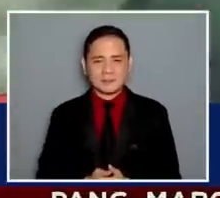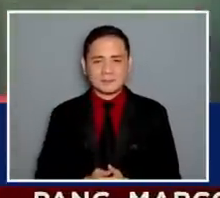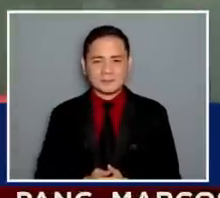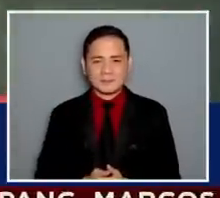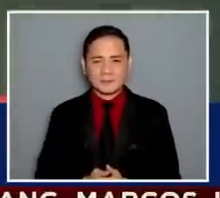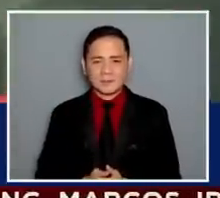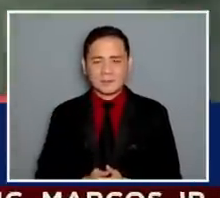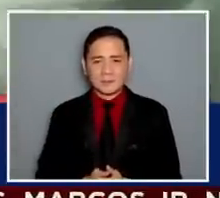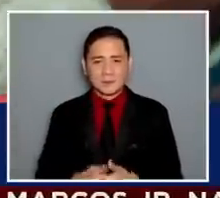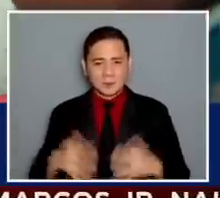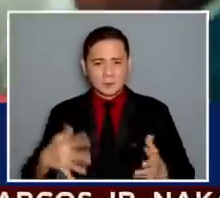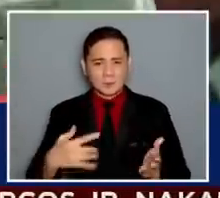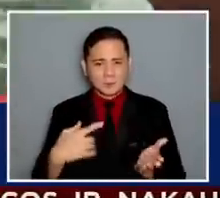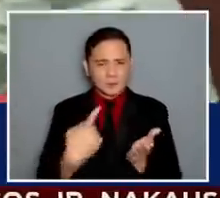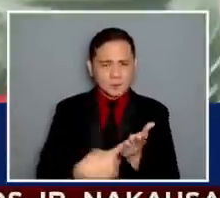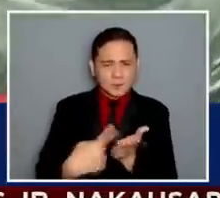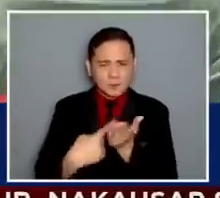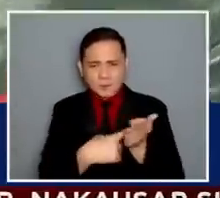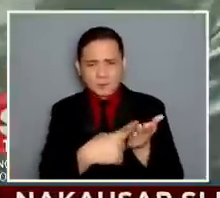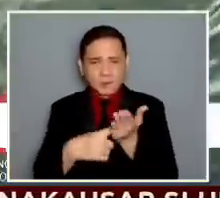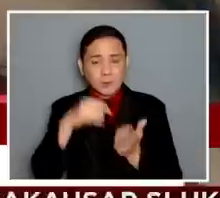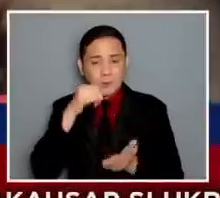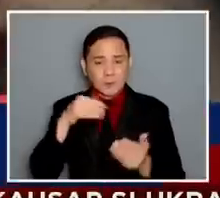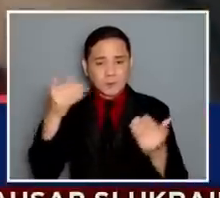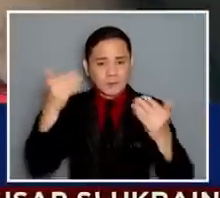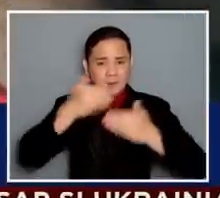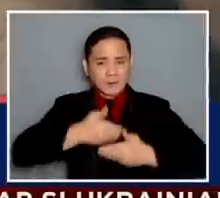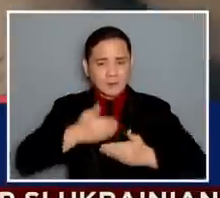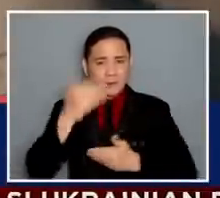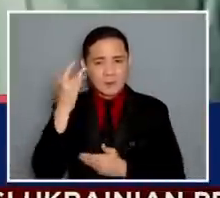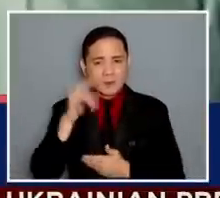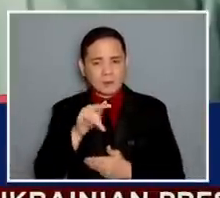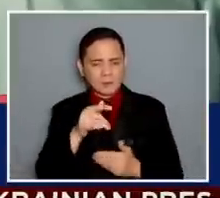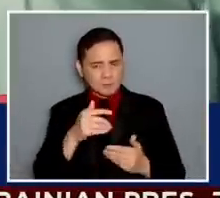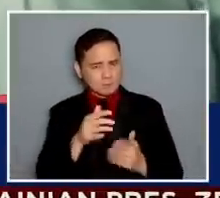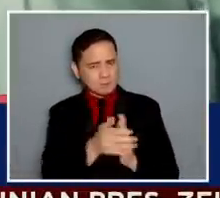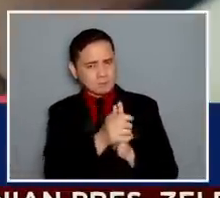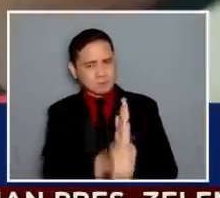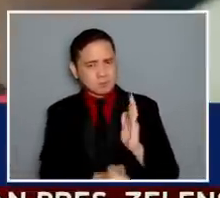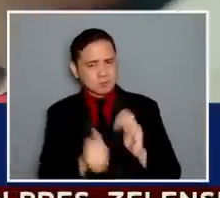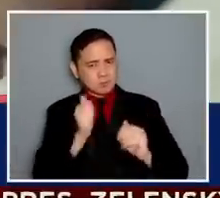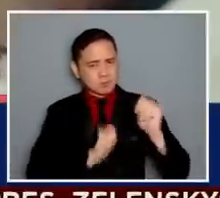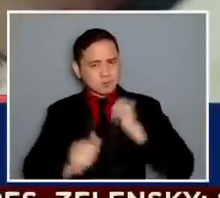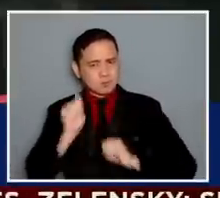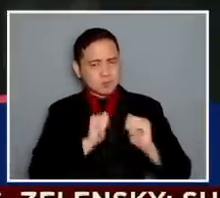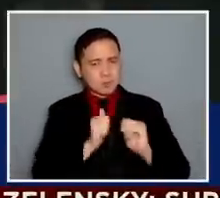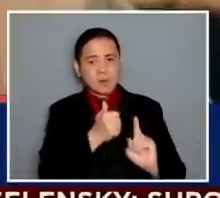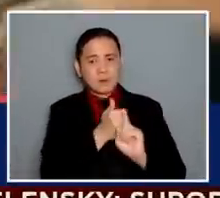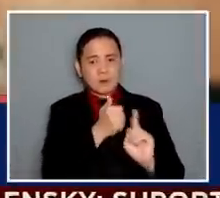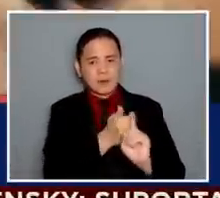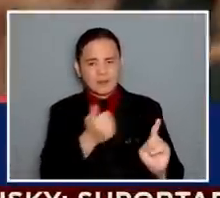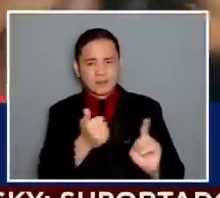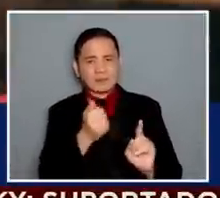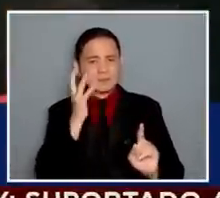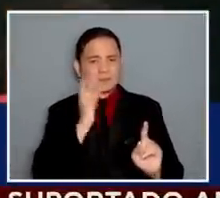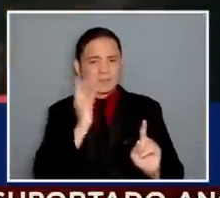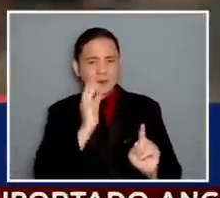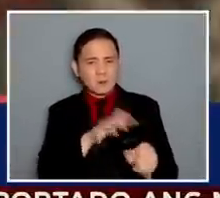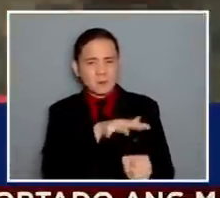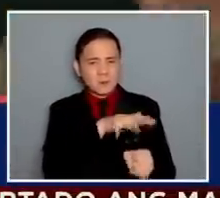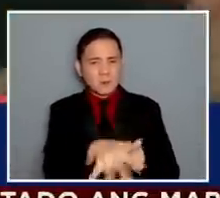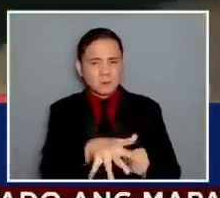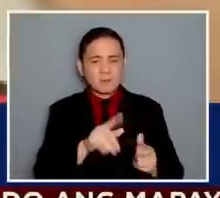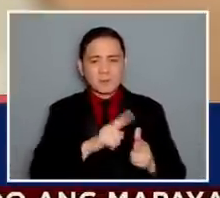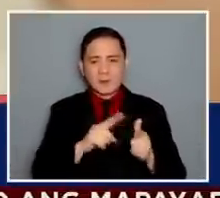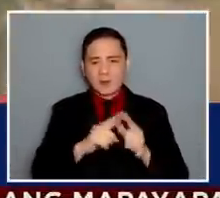Na pinag-usapan kagabi dahil sa husay na ipinakita niya sa drama, biktima ng rape si Marites. At ang komprontasyon nila